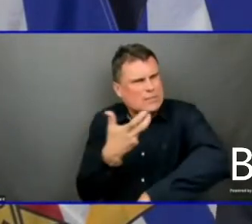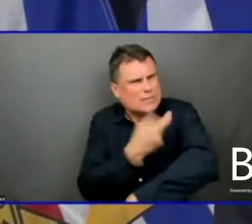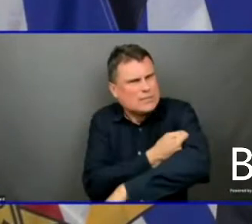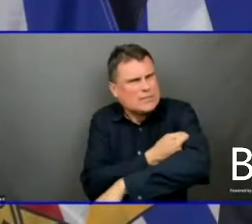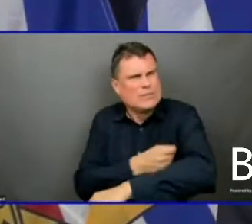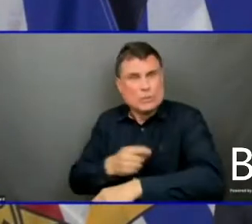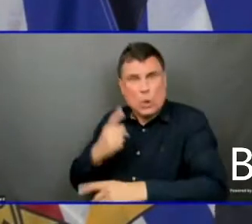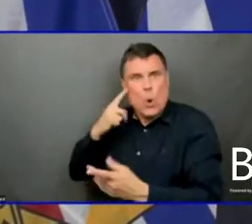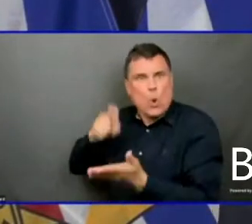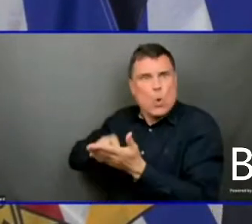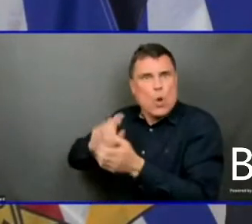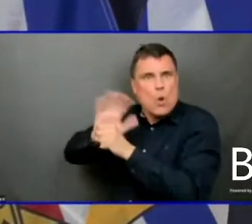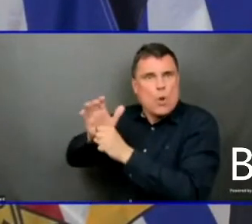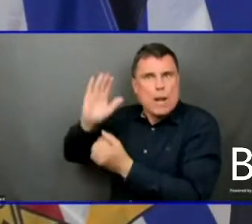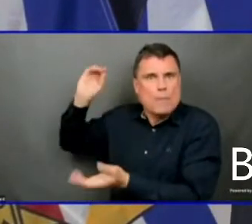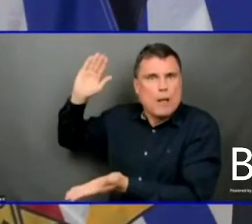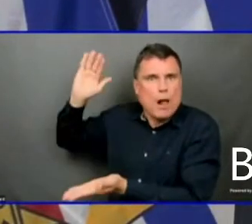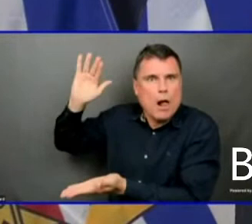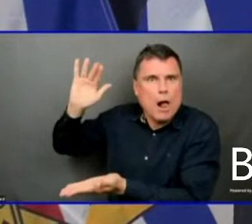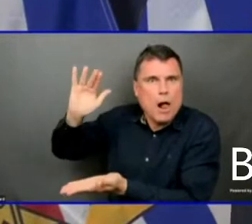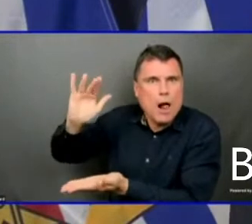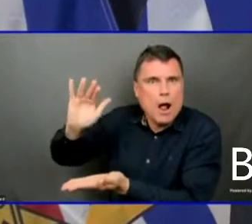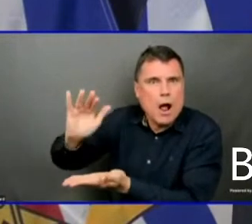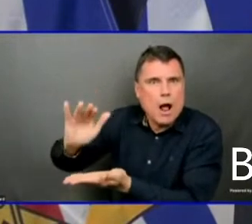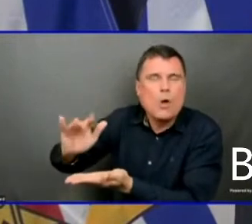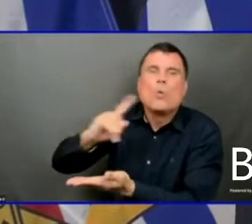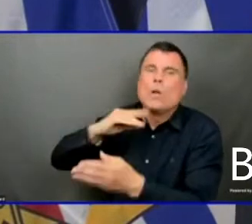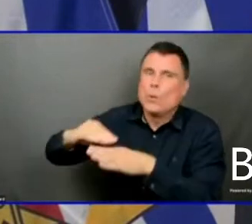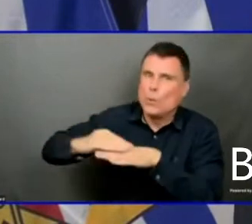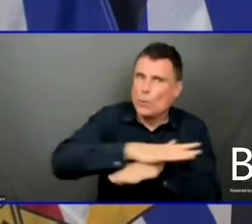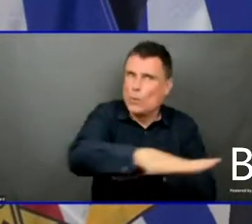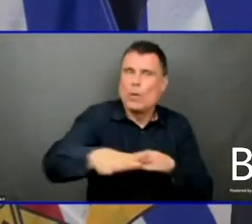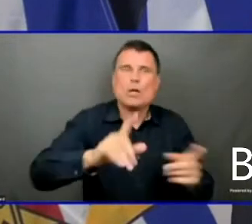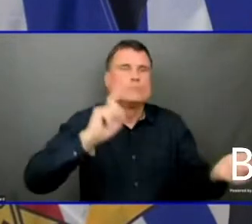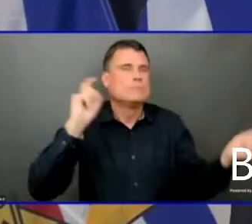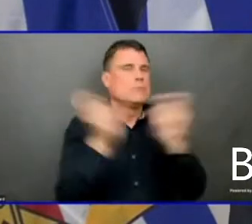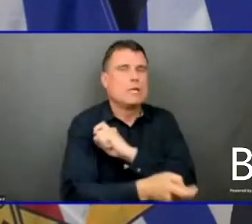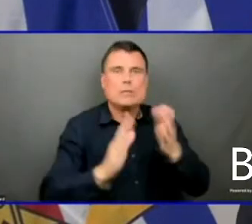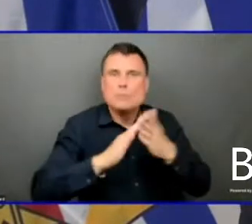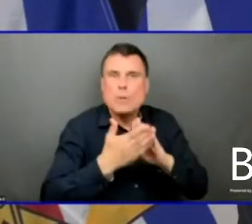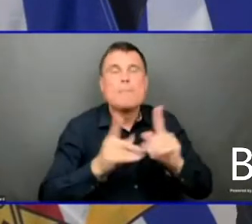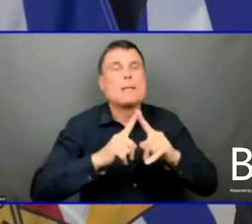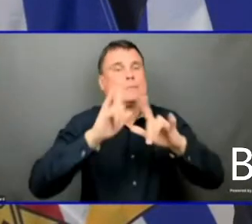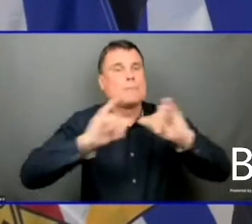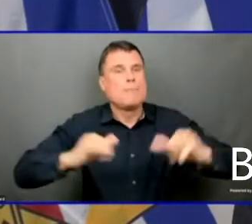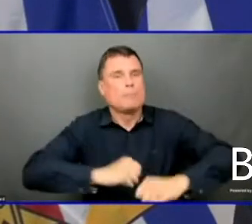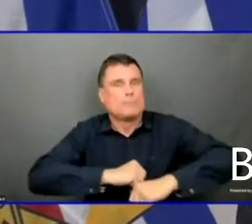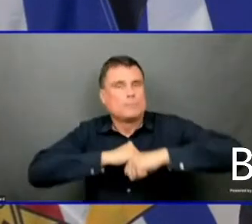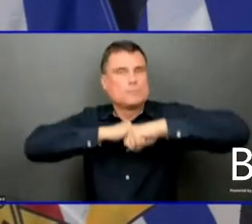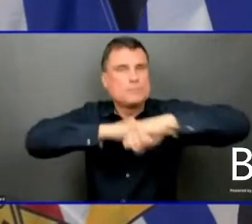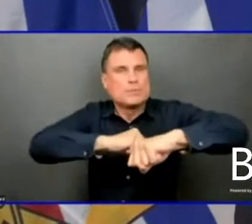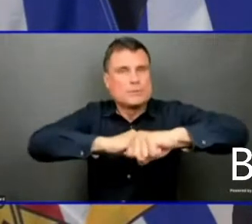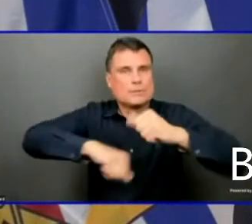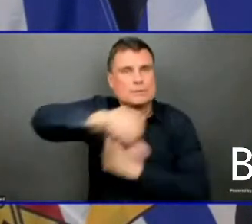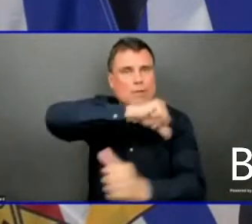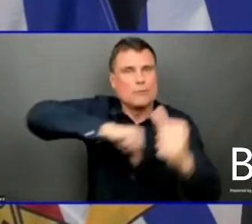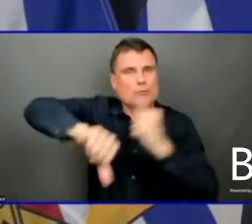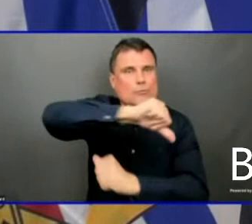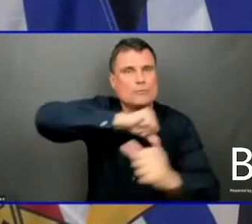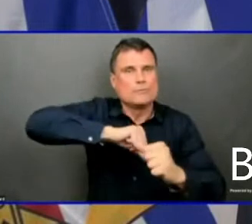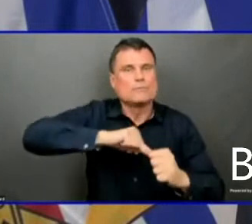transformative, of course, to people and their safety from COVID-19. 所以他说也是大家清楚这个是安全